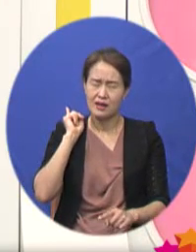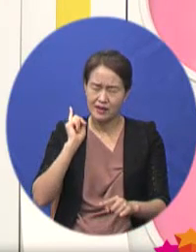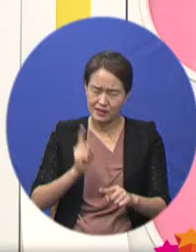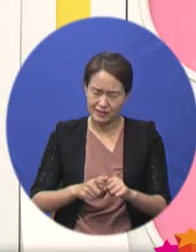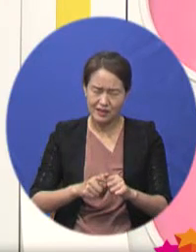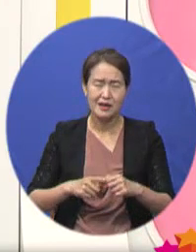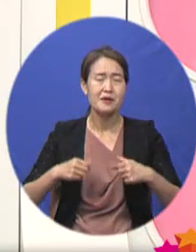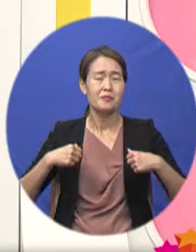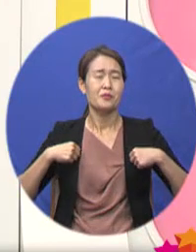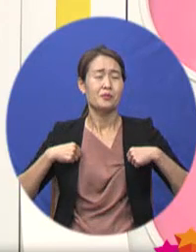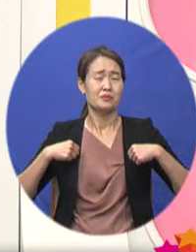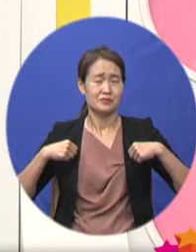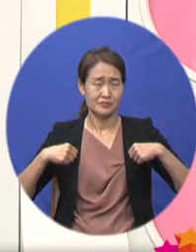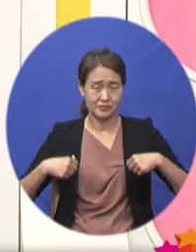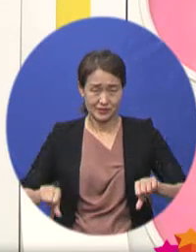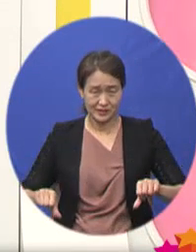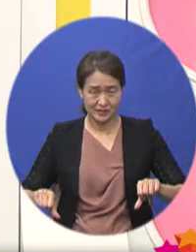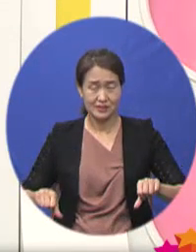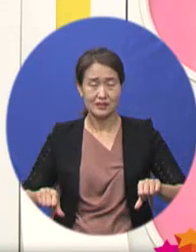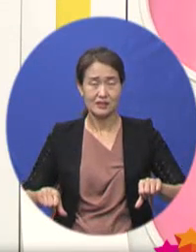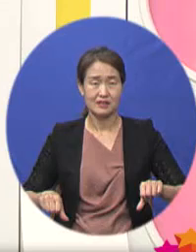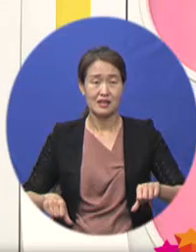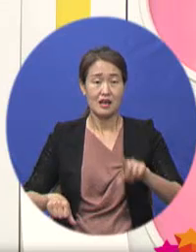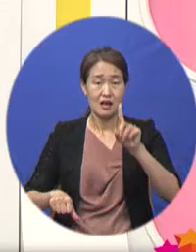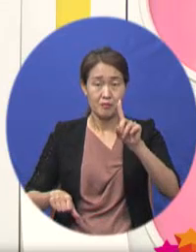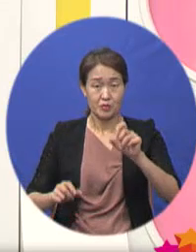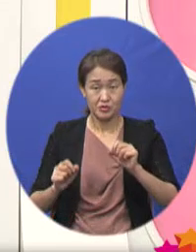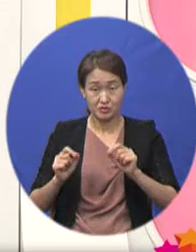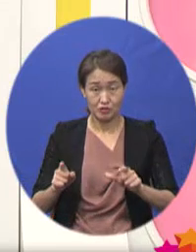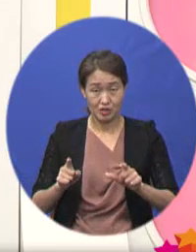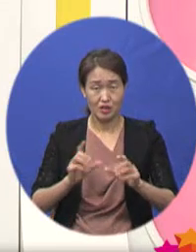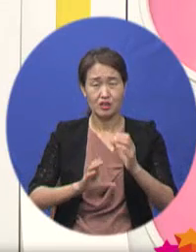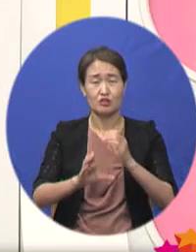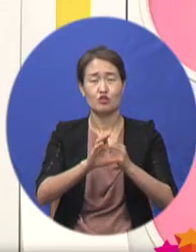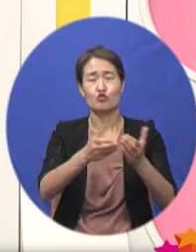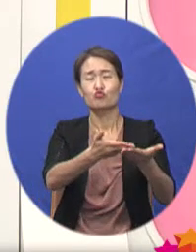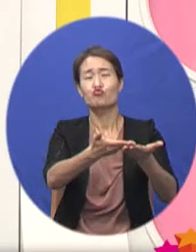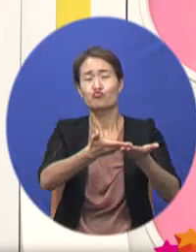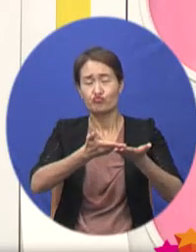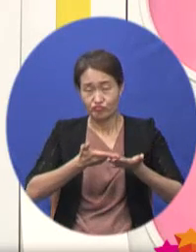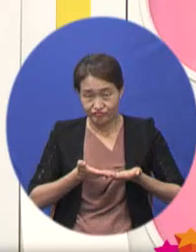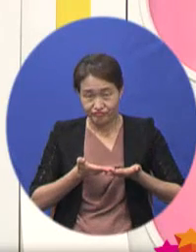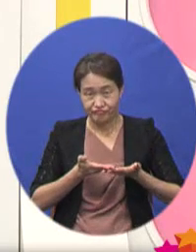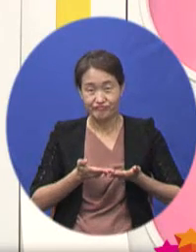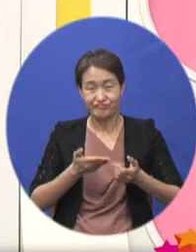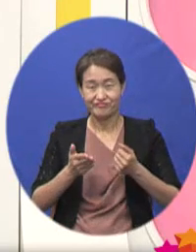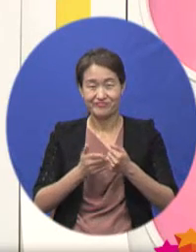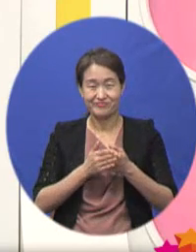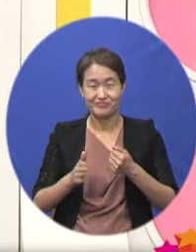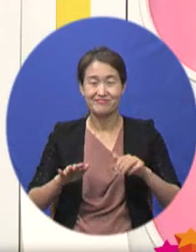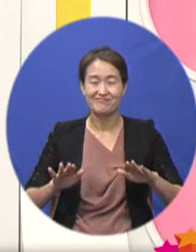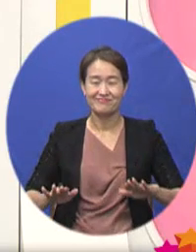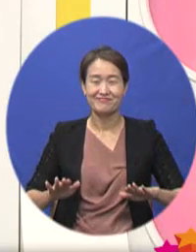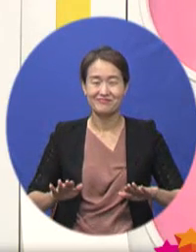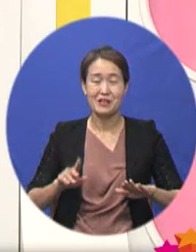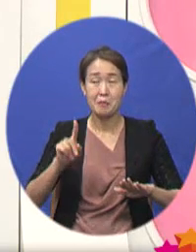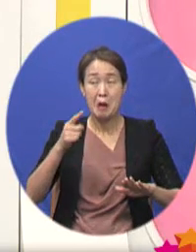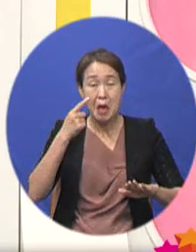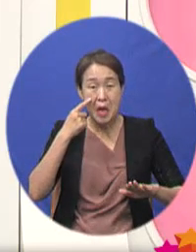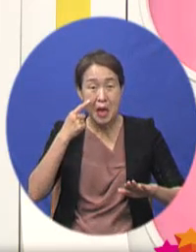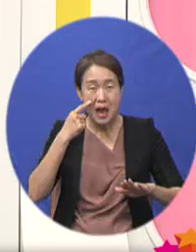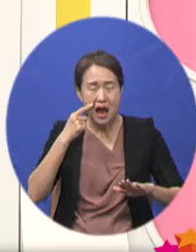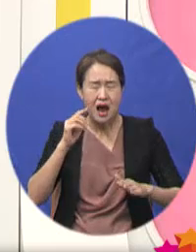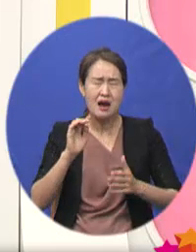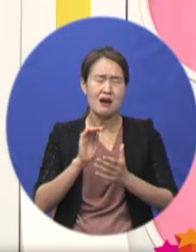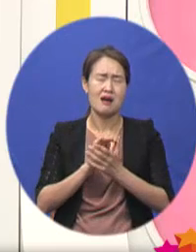말았어요. 아, 예, 그래가지고 한 번 더 기회를 주셨어요. 네. 그래서 제가 오늘 한번 해봤더니